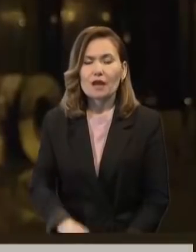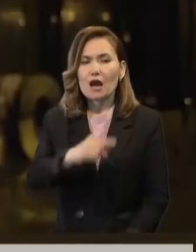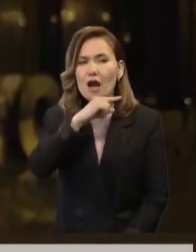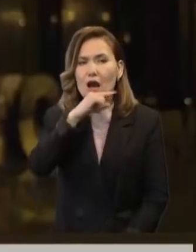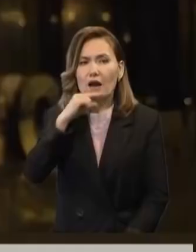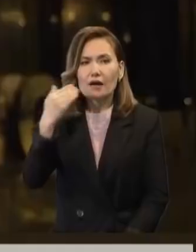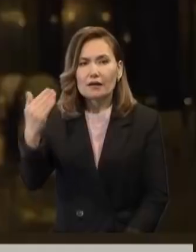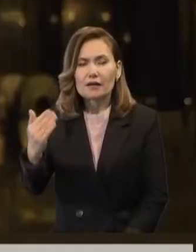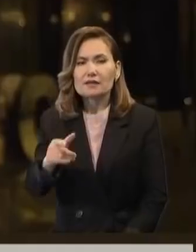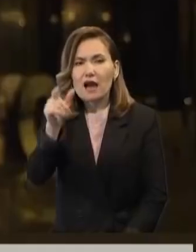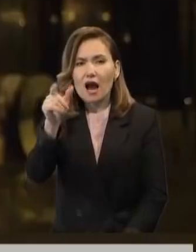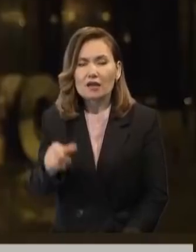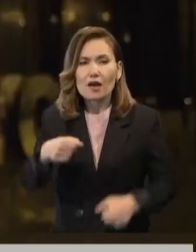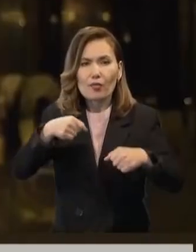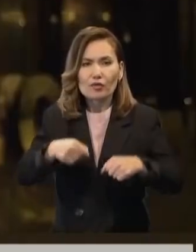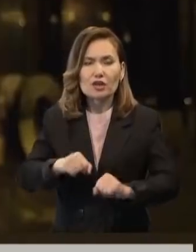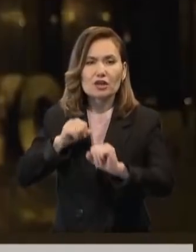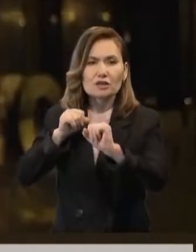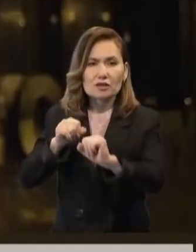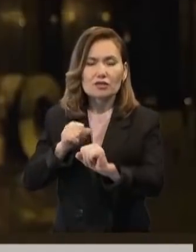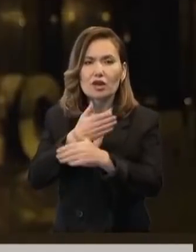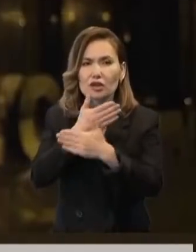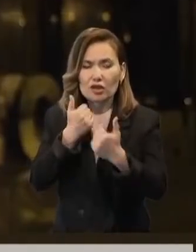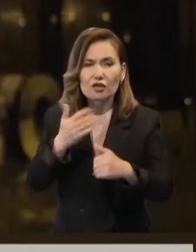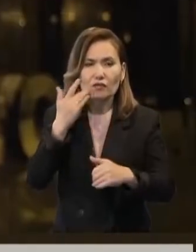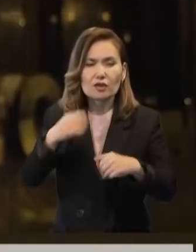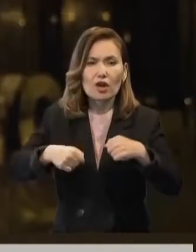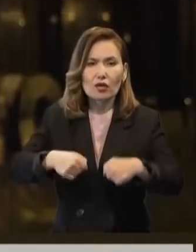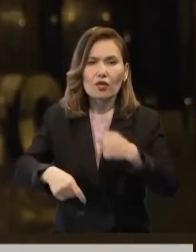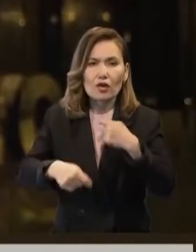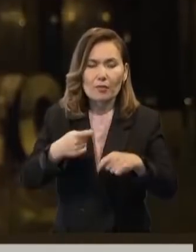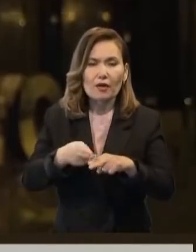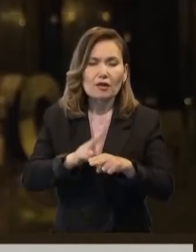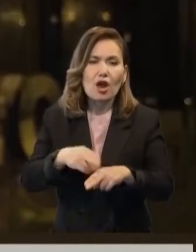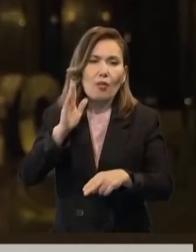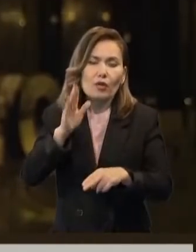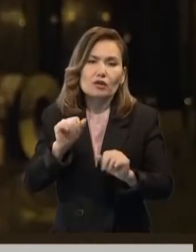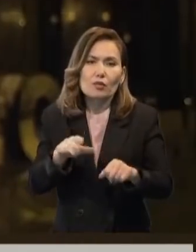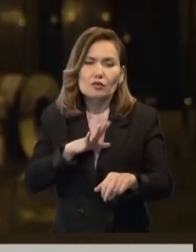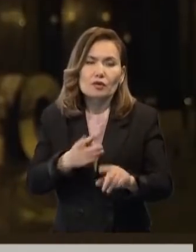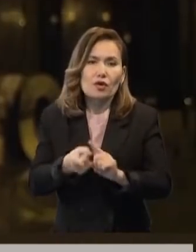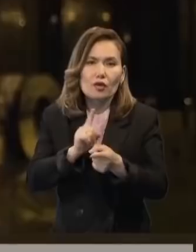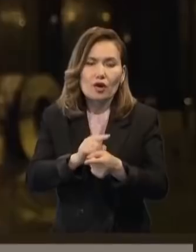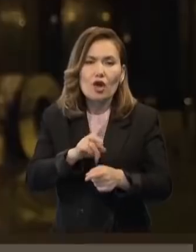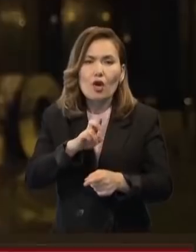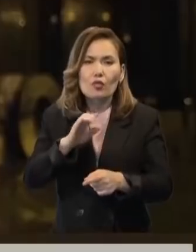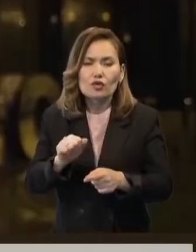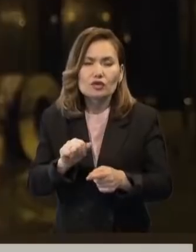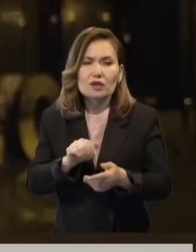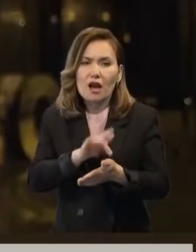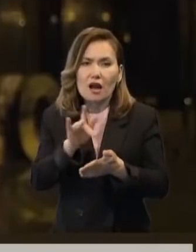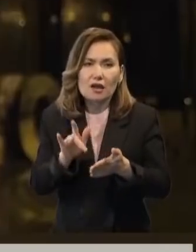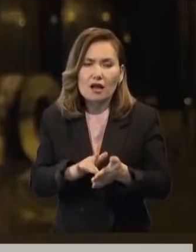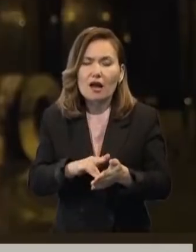Ресей адам құқықтарын сақтамайды. Бұл бұрыннан бері жалғасып келеді. Мүмкін болашақта бұл өзгеретін шығар. Алайда Бучадағы жағдайдан кейін